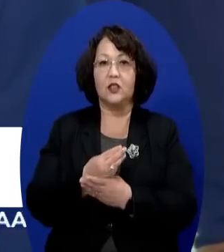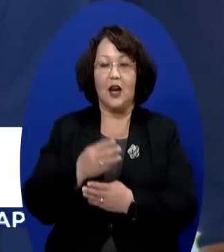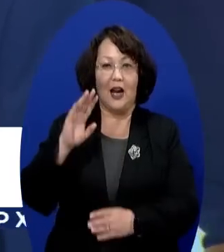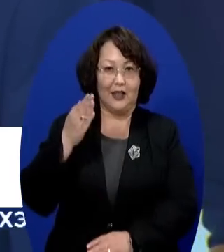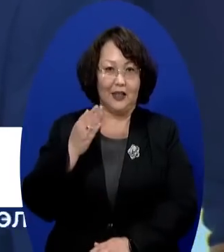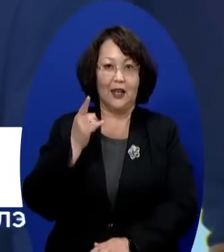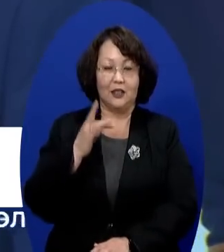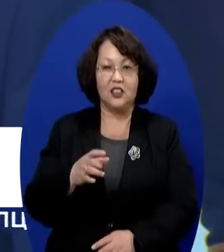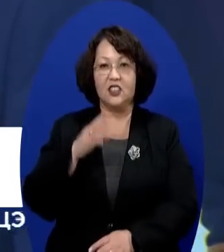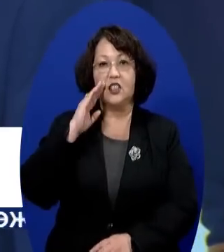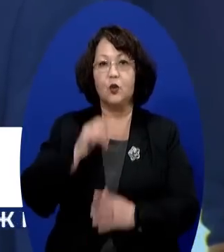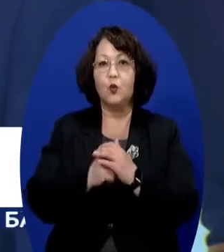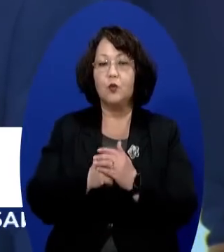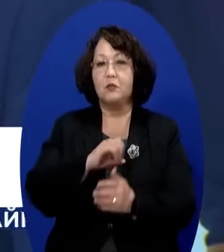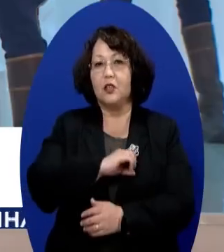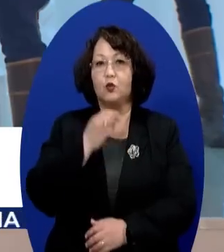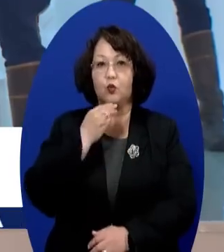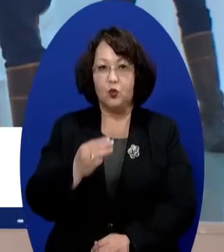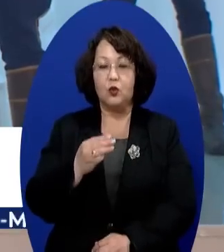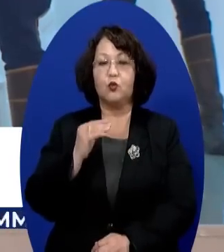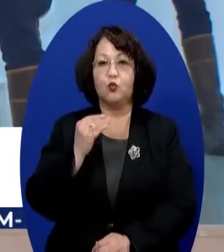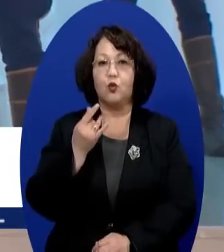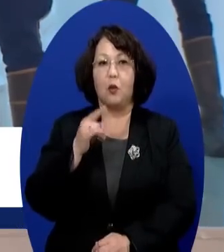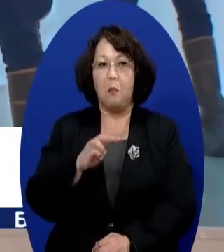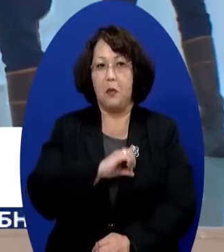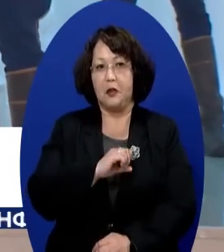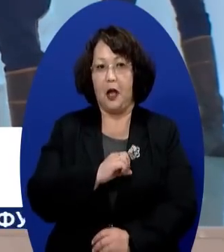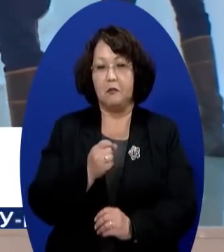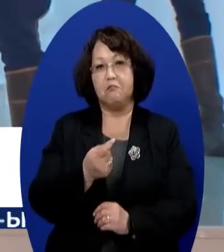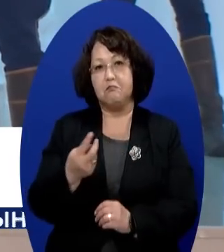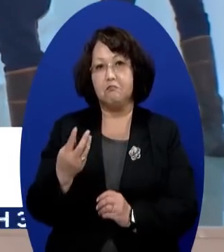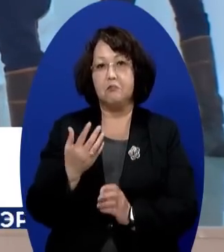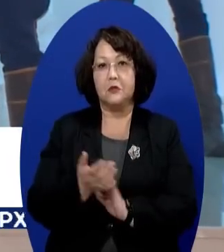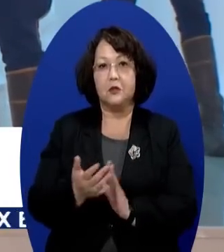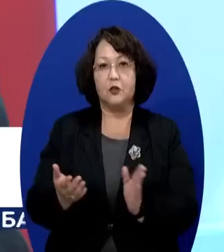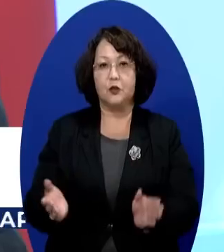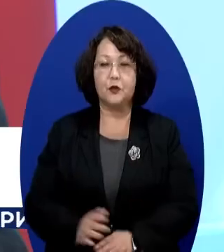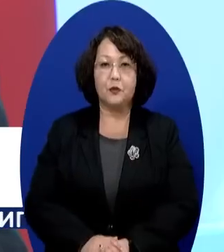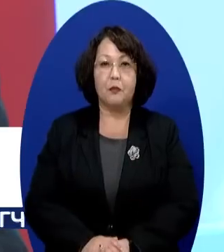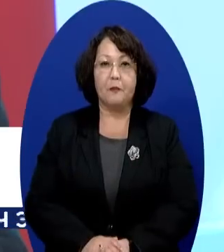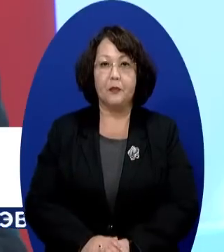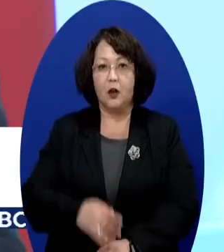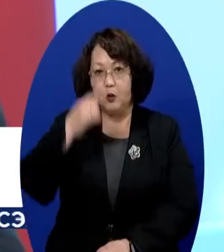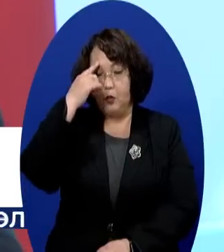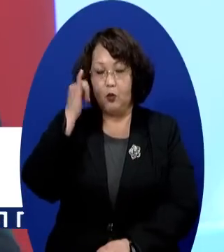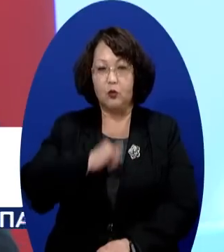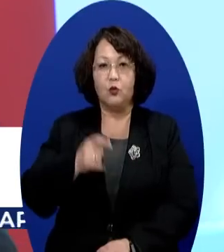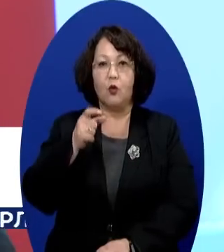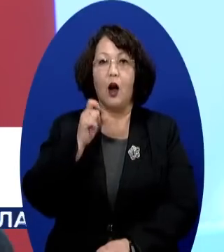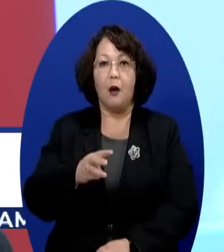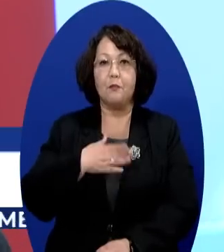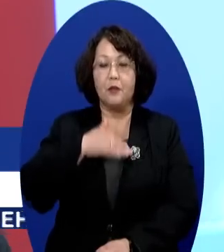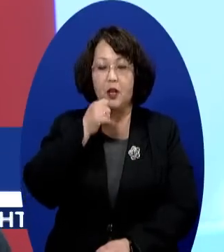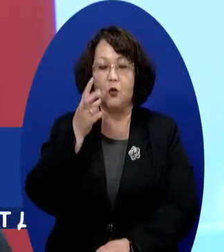Газ цэргийн хүндэт медаль, шударга журам медалаар нэр бүхий албан хаагчдыг шагнасан юм. Монгол Улсын Хүн амын эрүүл мэнд,